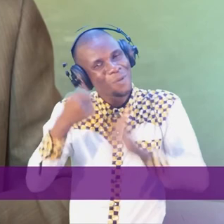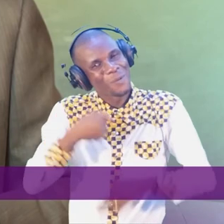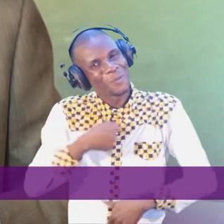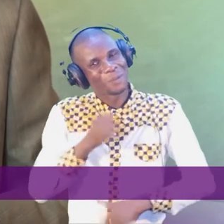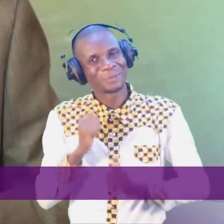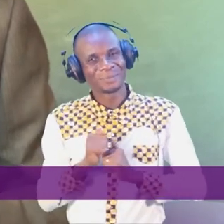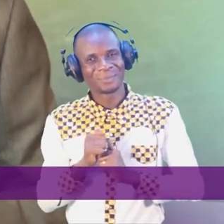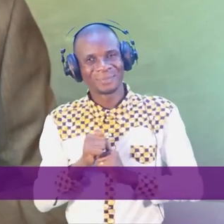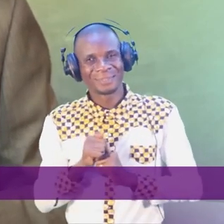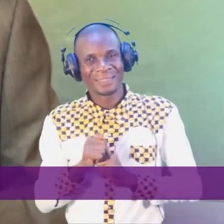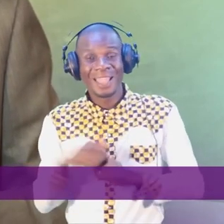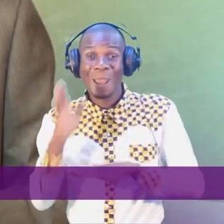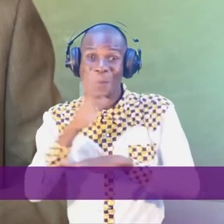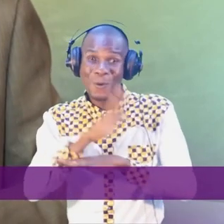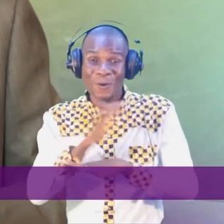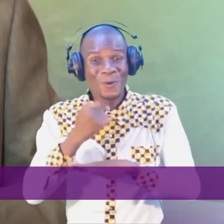mkinipenda